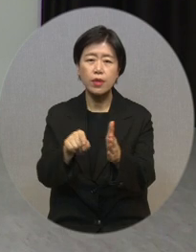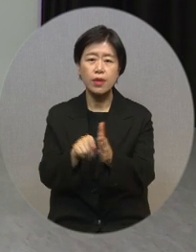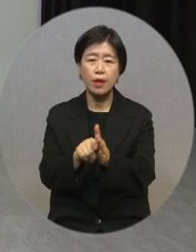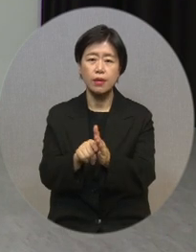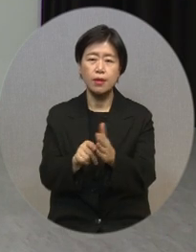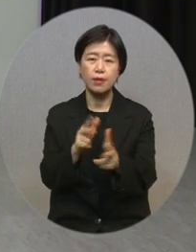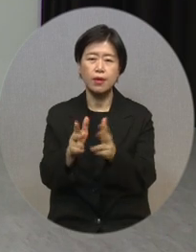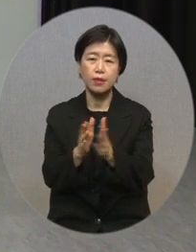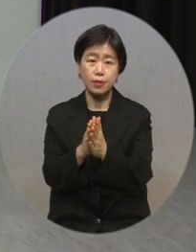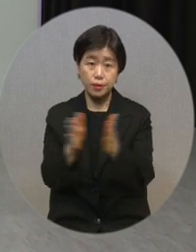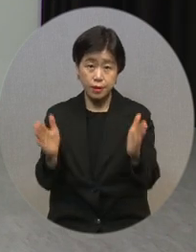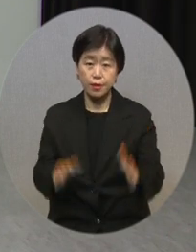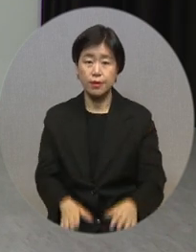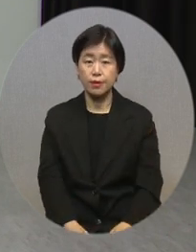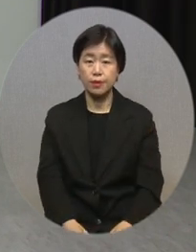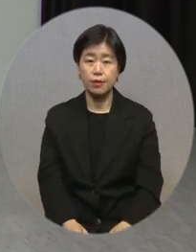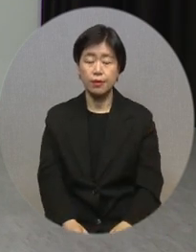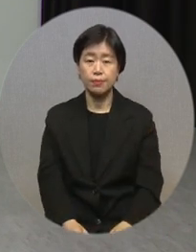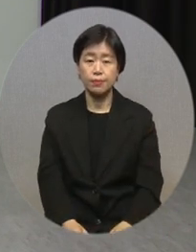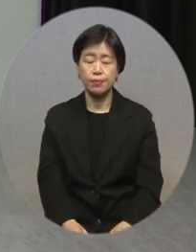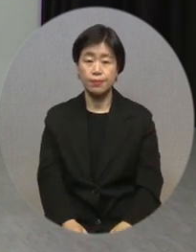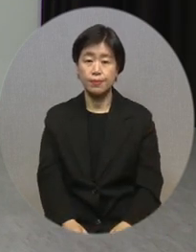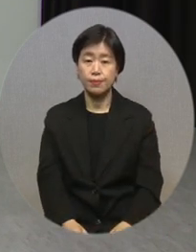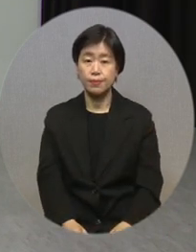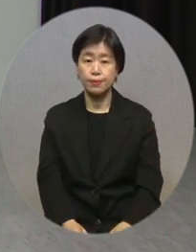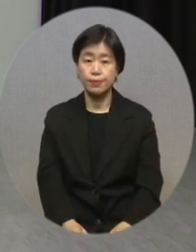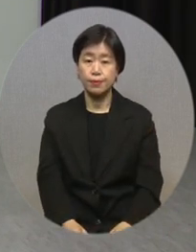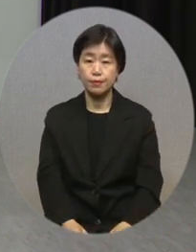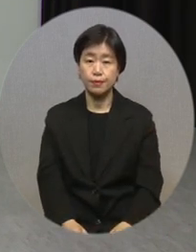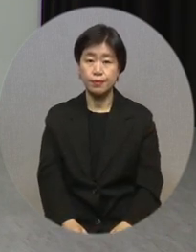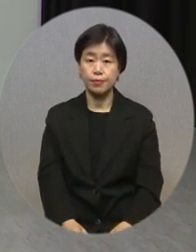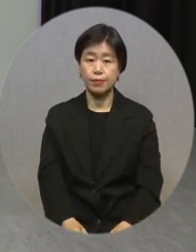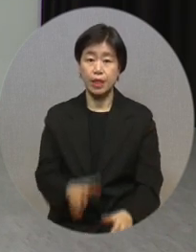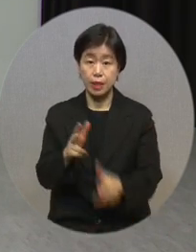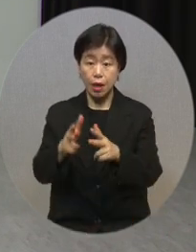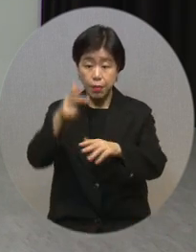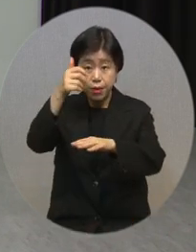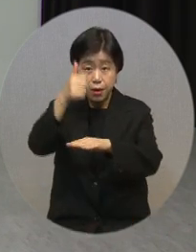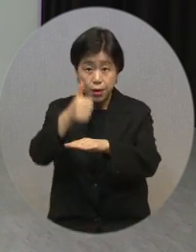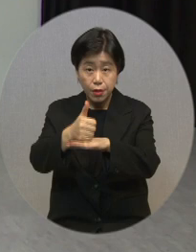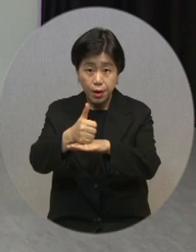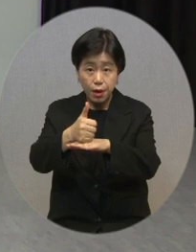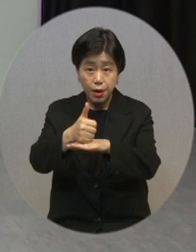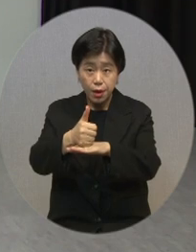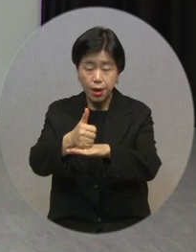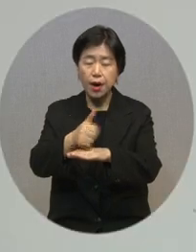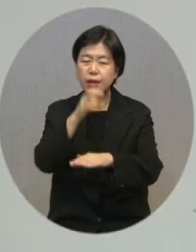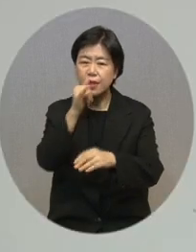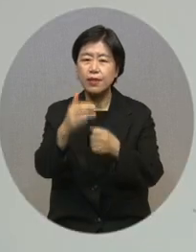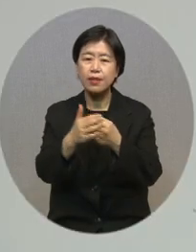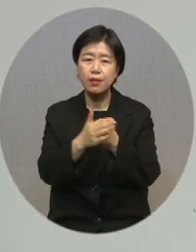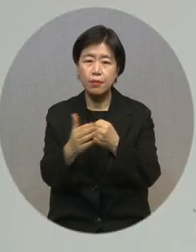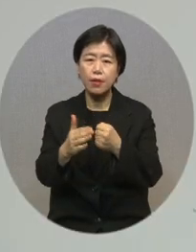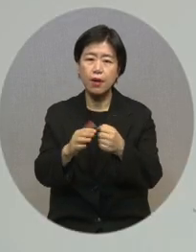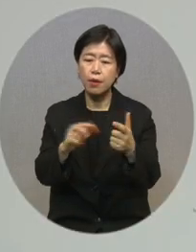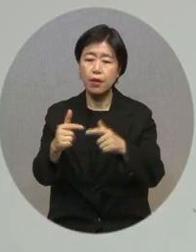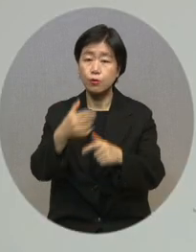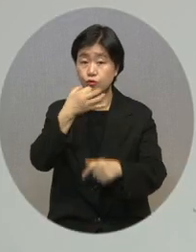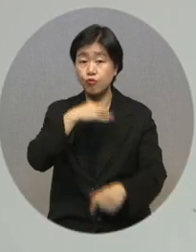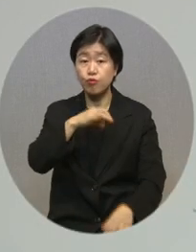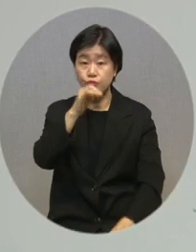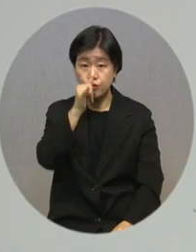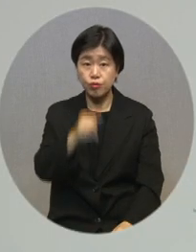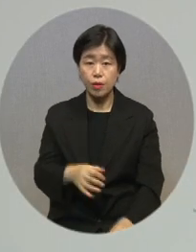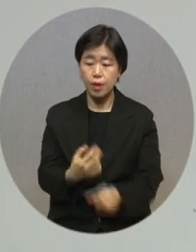그 중대재해 감축 로드맵의 그 성과로 중대재해는 점점 줄어들고 있고 작년 기준으로